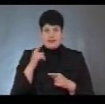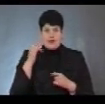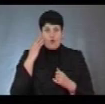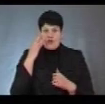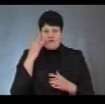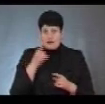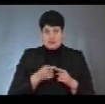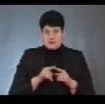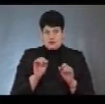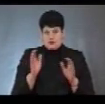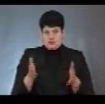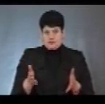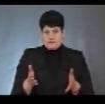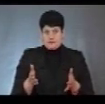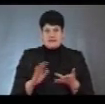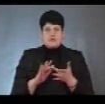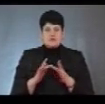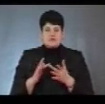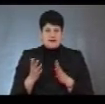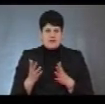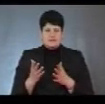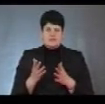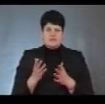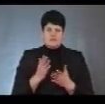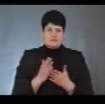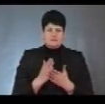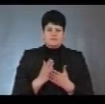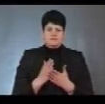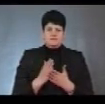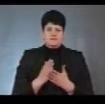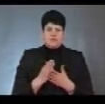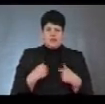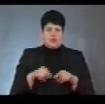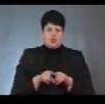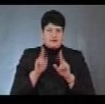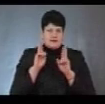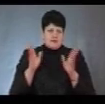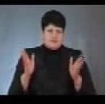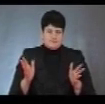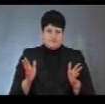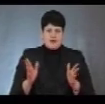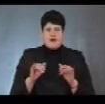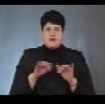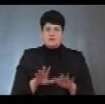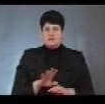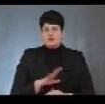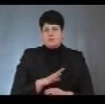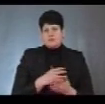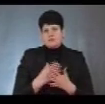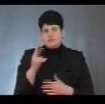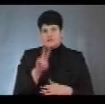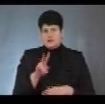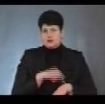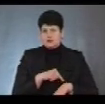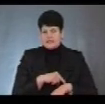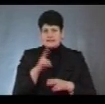бути. І те, що сайт там якось відвідуваний сайт, то теж такого не знала. Акція тривала впродовж 2 годин. Завершилась вона